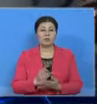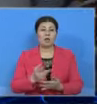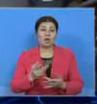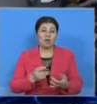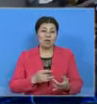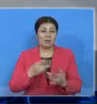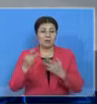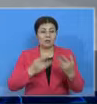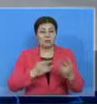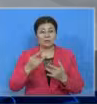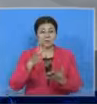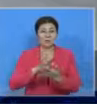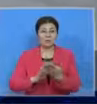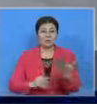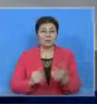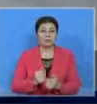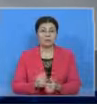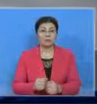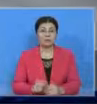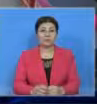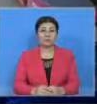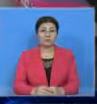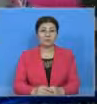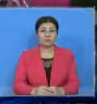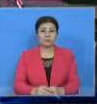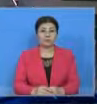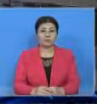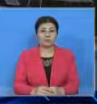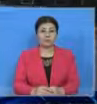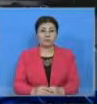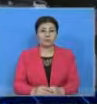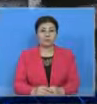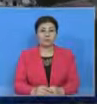концерттік бағдарламаға ұласты. Назырке Өтеген, Азамат Сауқанов, Ақтөбе телеарнасы.